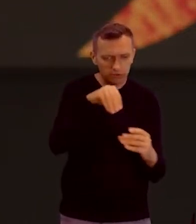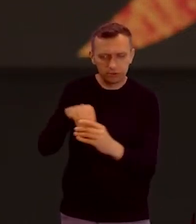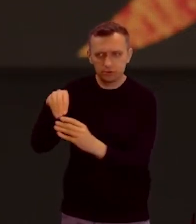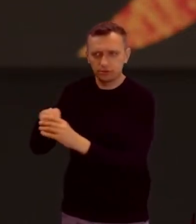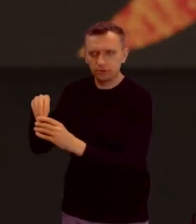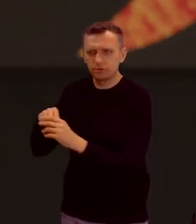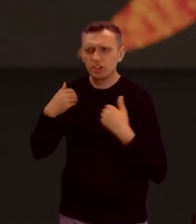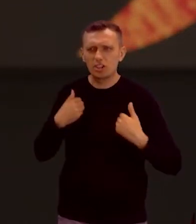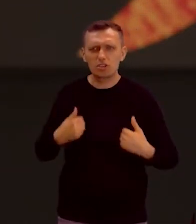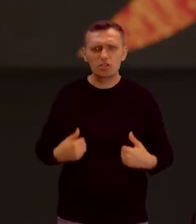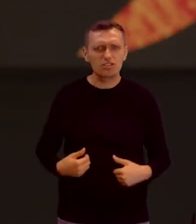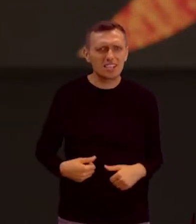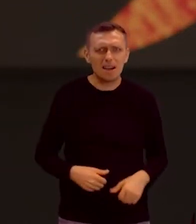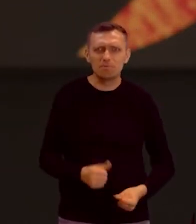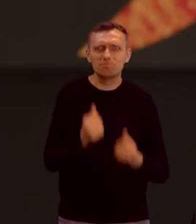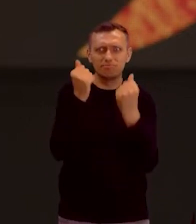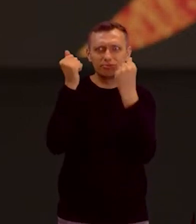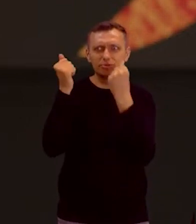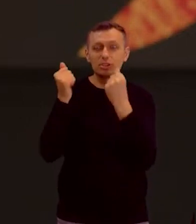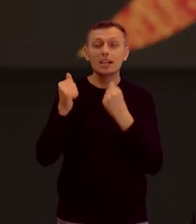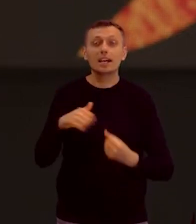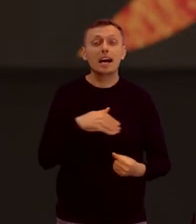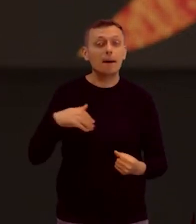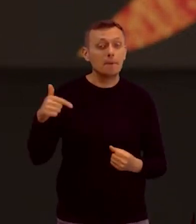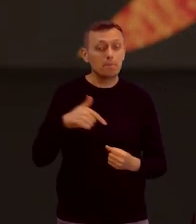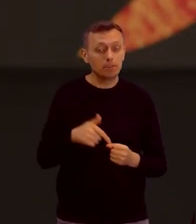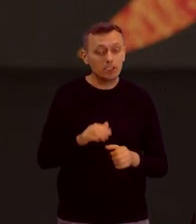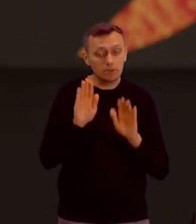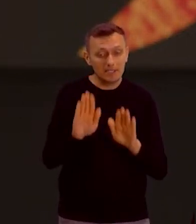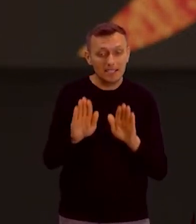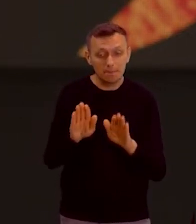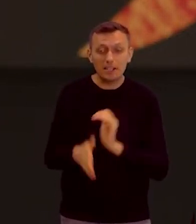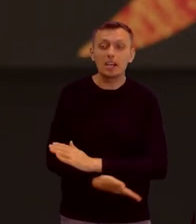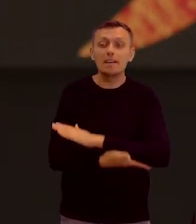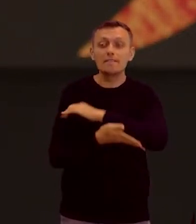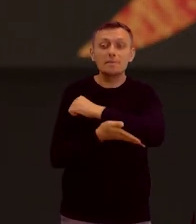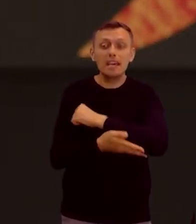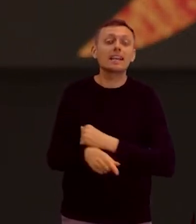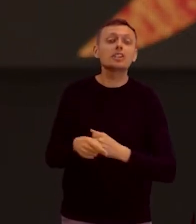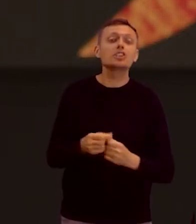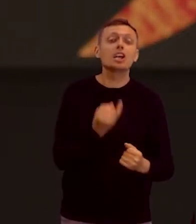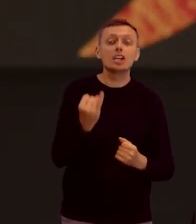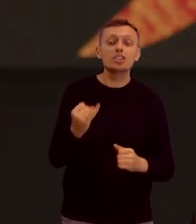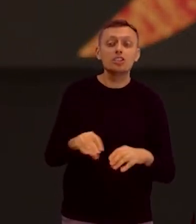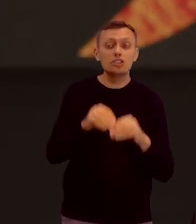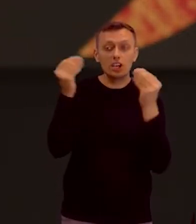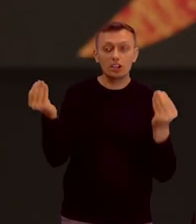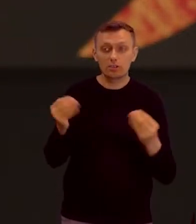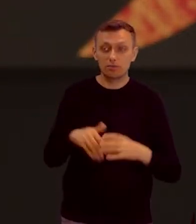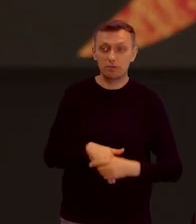Ale jeśli chcemy ten potencjał rozwinąć, to nie stanie się przez przypadek. Musimy naostrzyć te